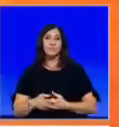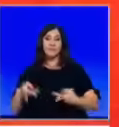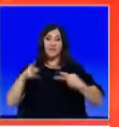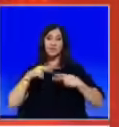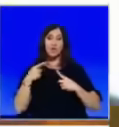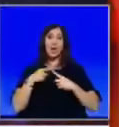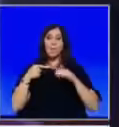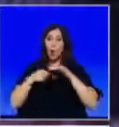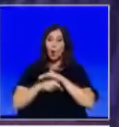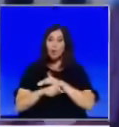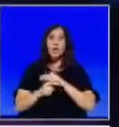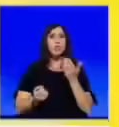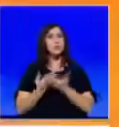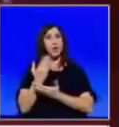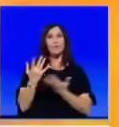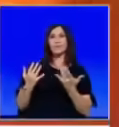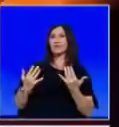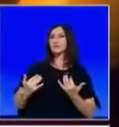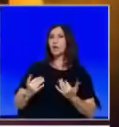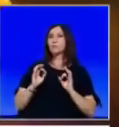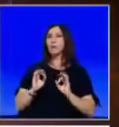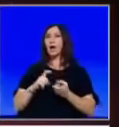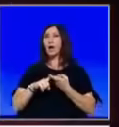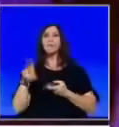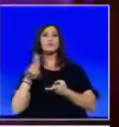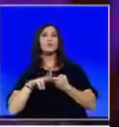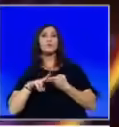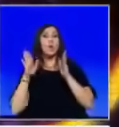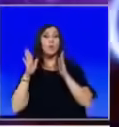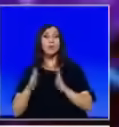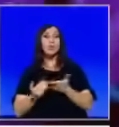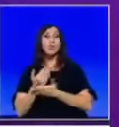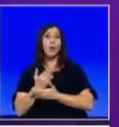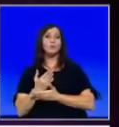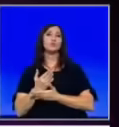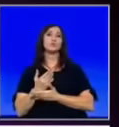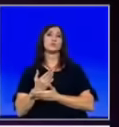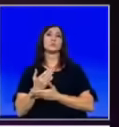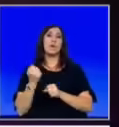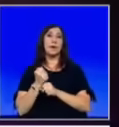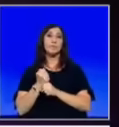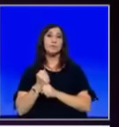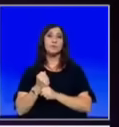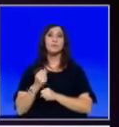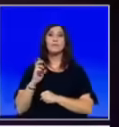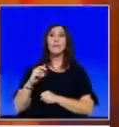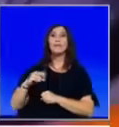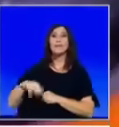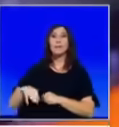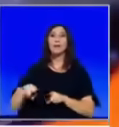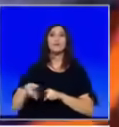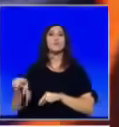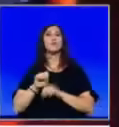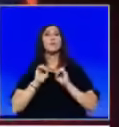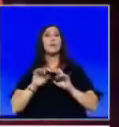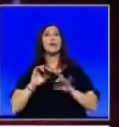Завръщане към корените, но и ново предизвикателство. Така Камен Воденичаров определи новото си поприще в ефира на БНТ като водещ на